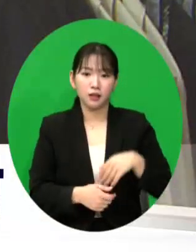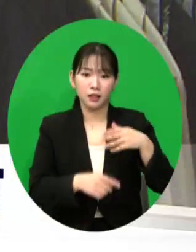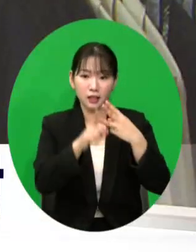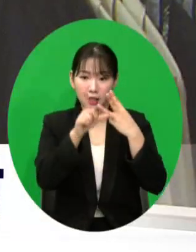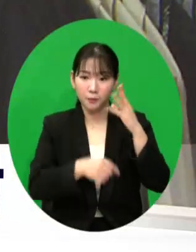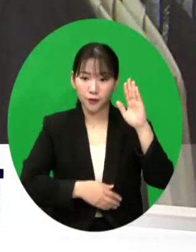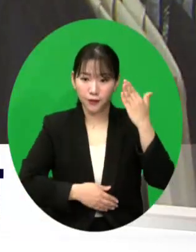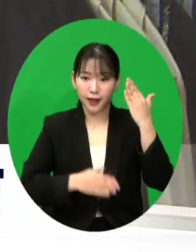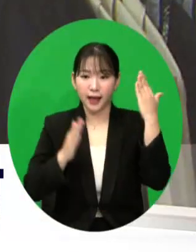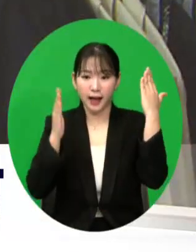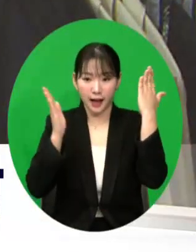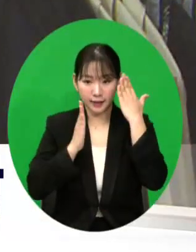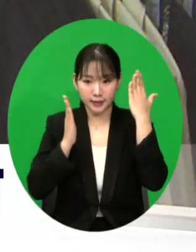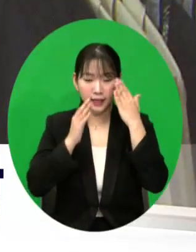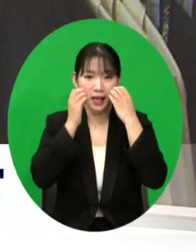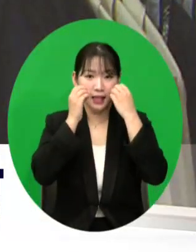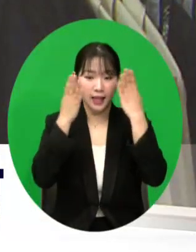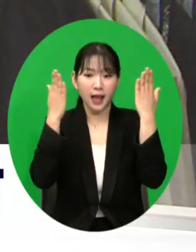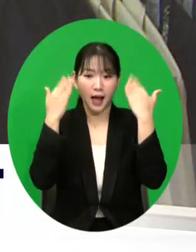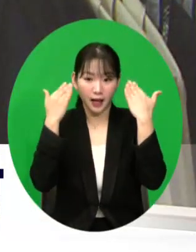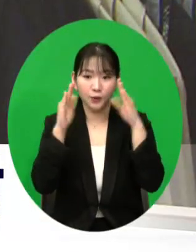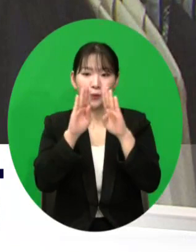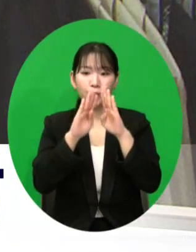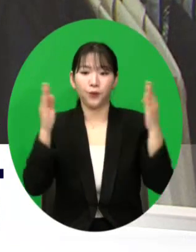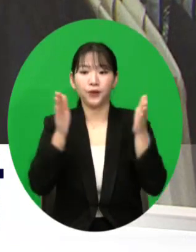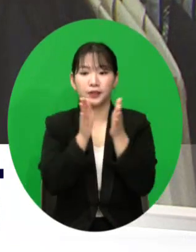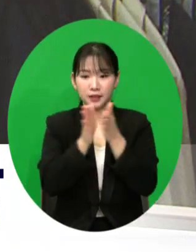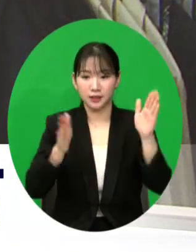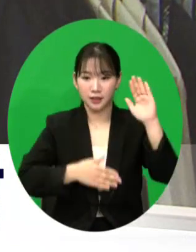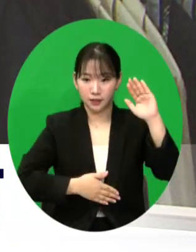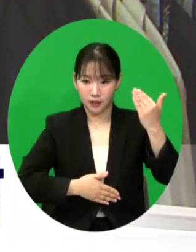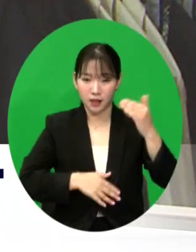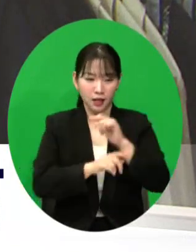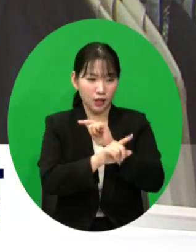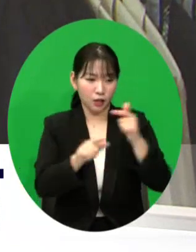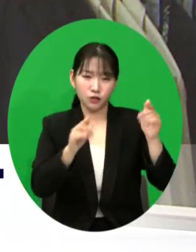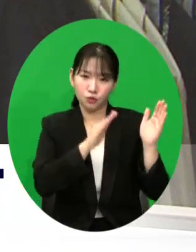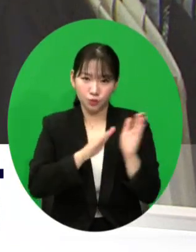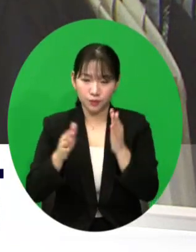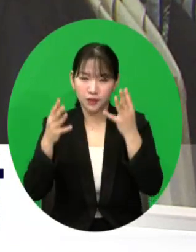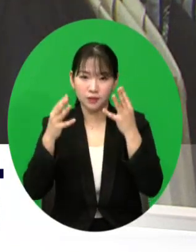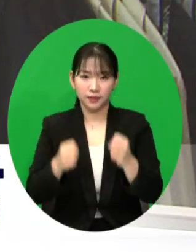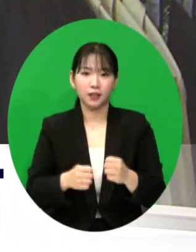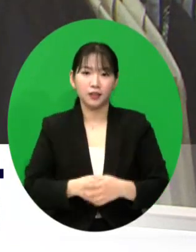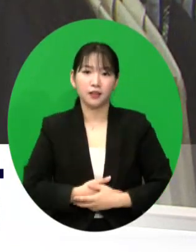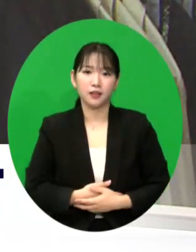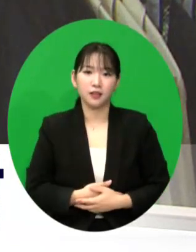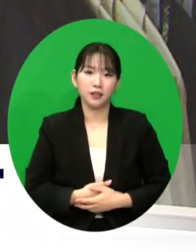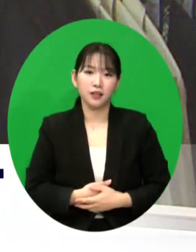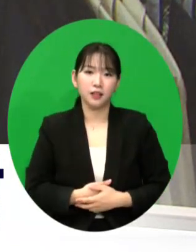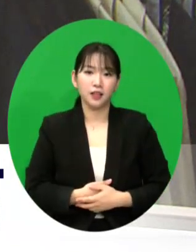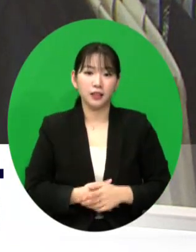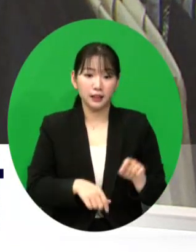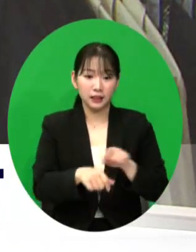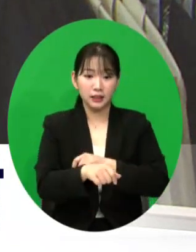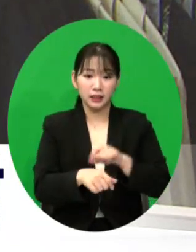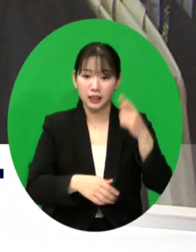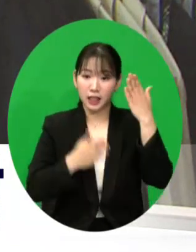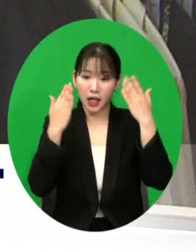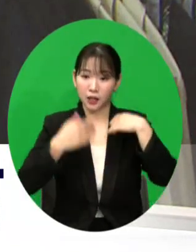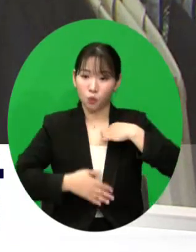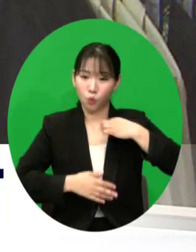다음 달이면 학생들은 새 학년의 새 학기를 맞이하게 됩니다. 이것저것 준비할 게 많은데요. 특히 교복이 비싸다